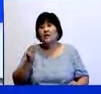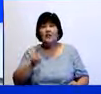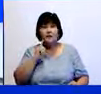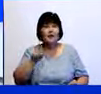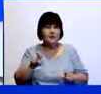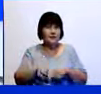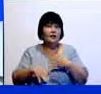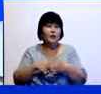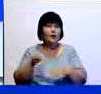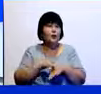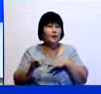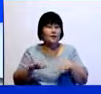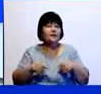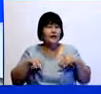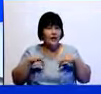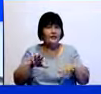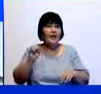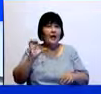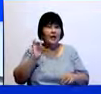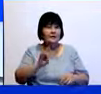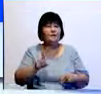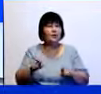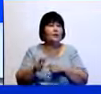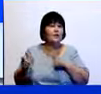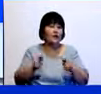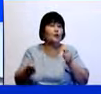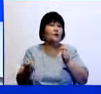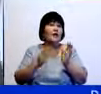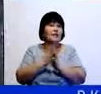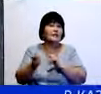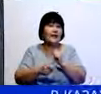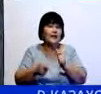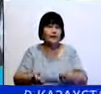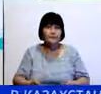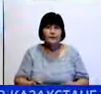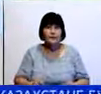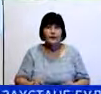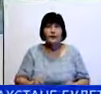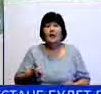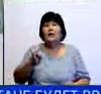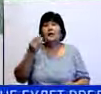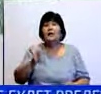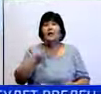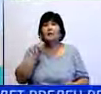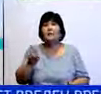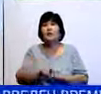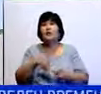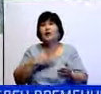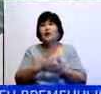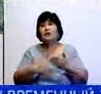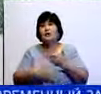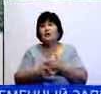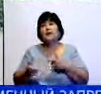осталась в стороне от доброго дела, организовала осар по заготовке сена. Жалгарская молодежь также активно